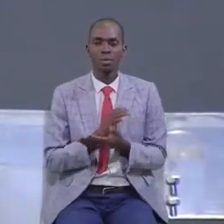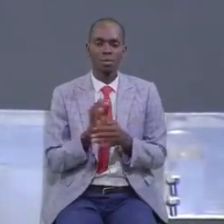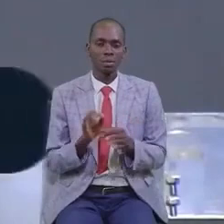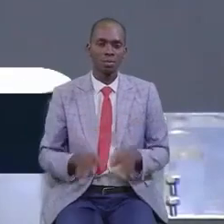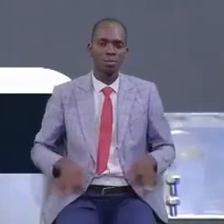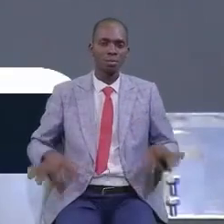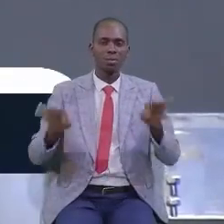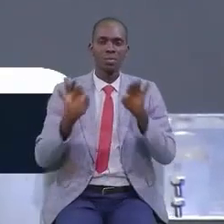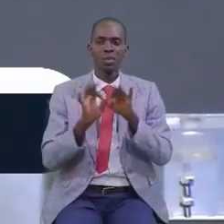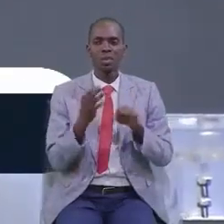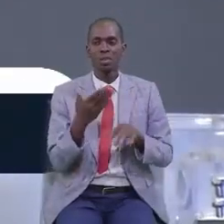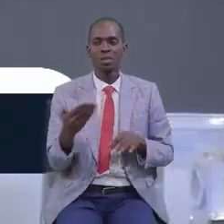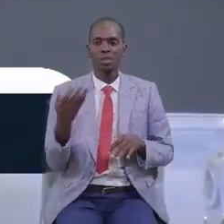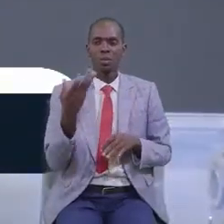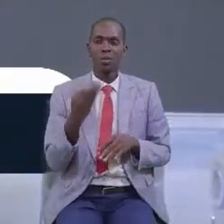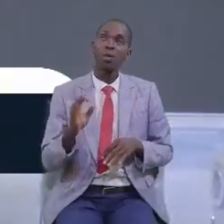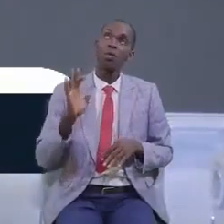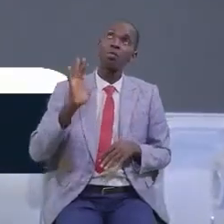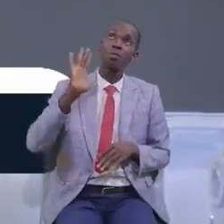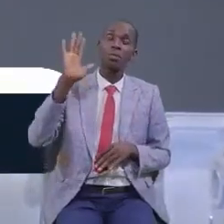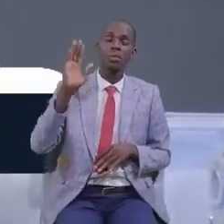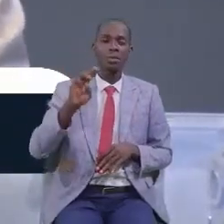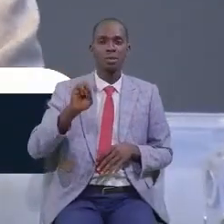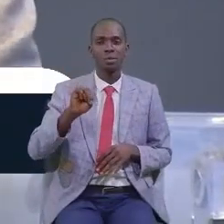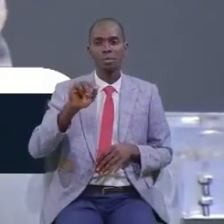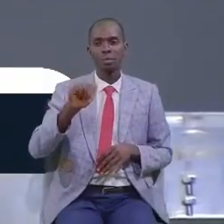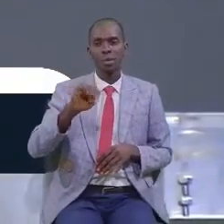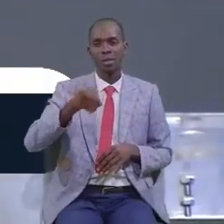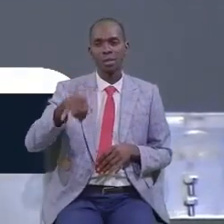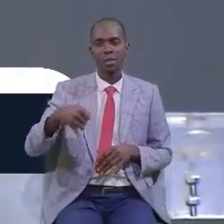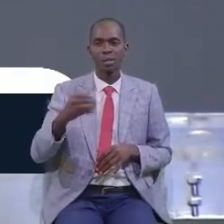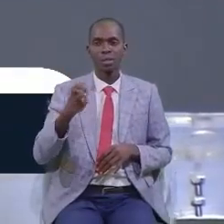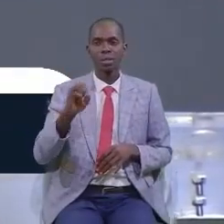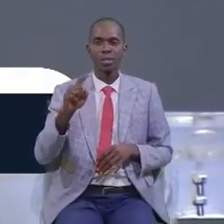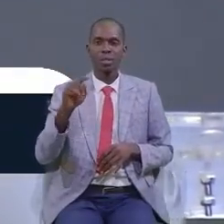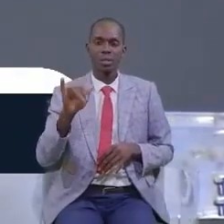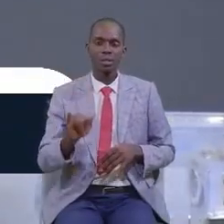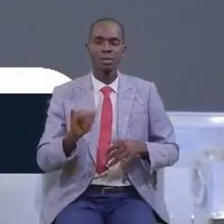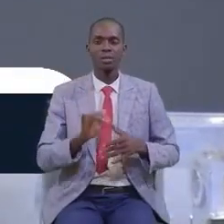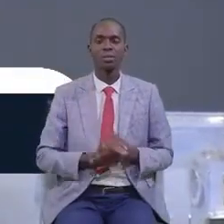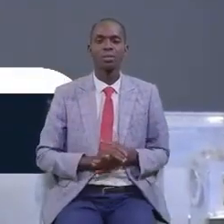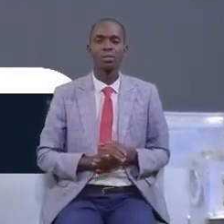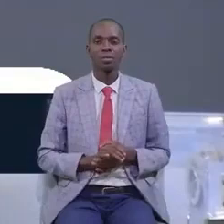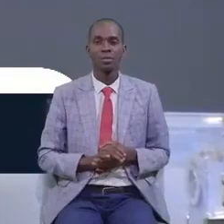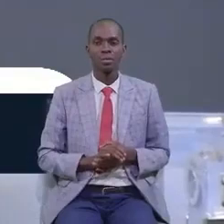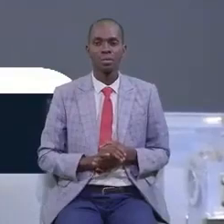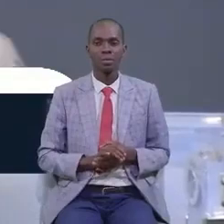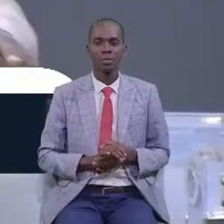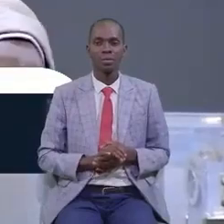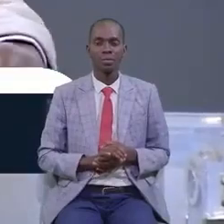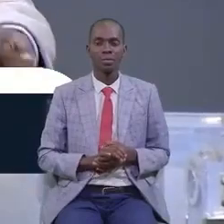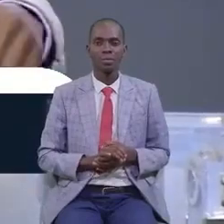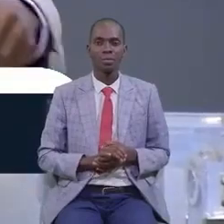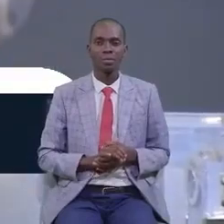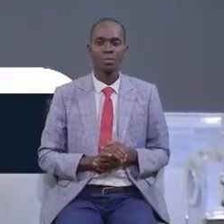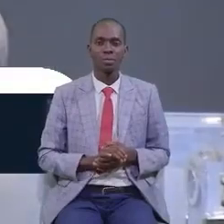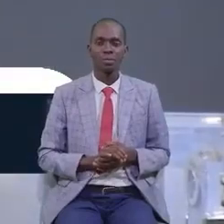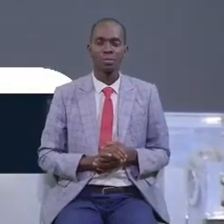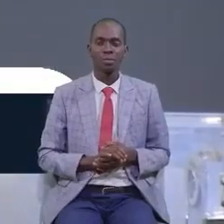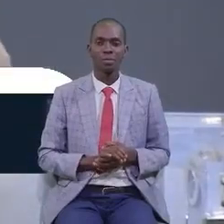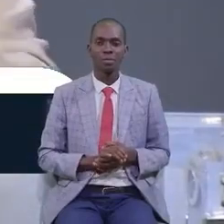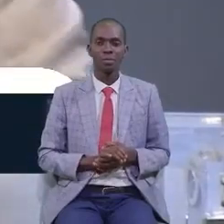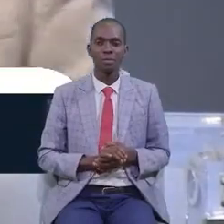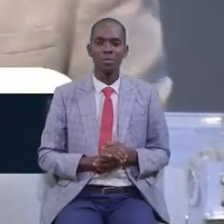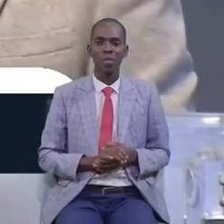essentials of his majesty modatidi ayana mahima prabhavala aunnatyaniki sambandhinchina atyavashyakamaina